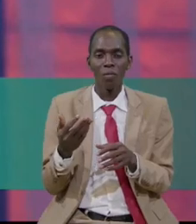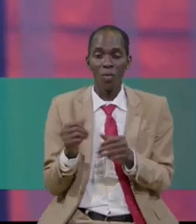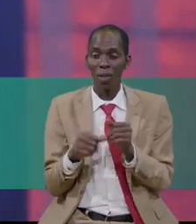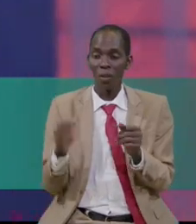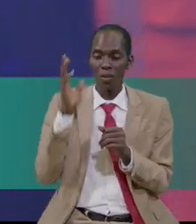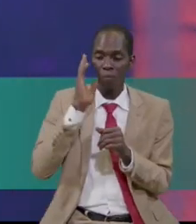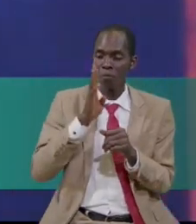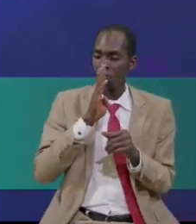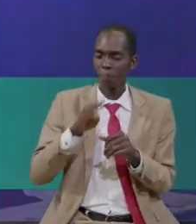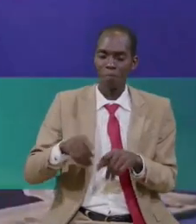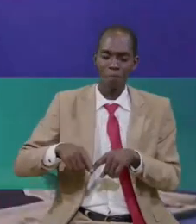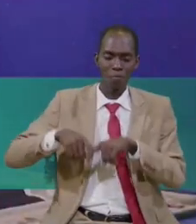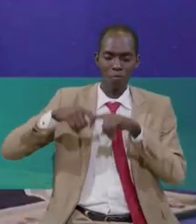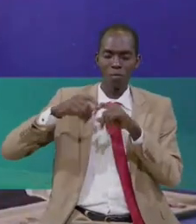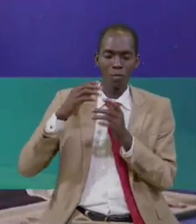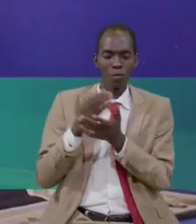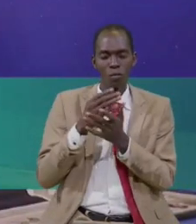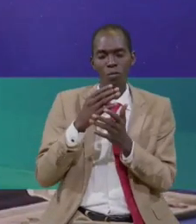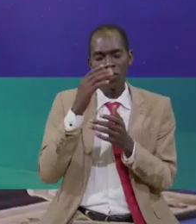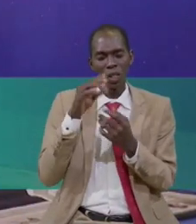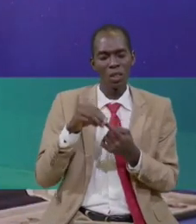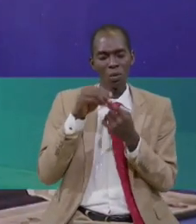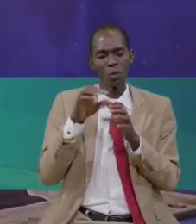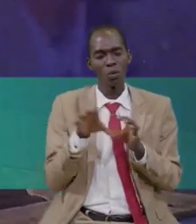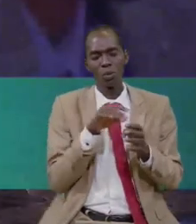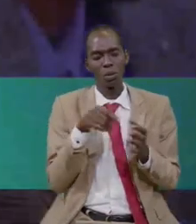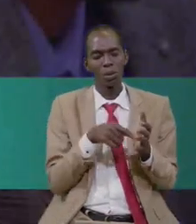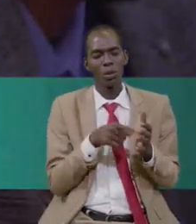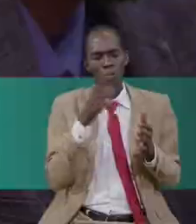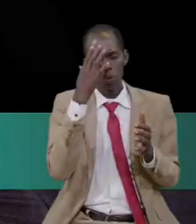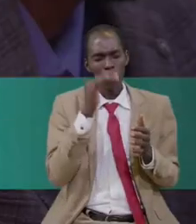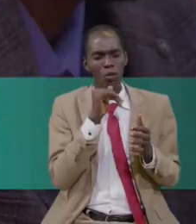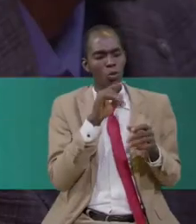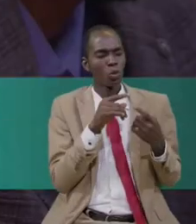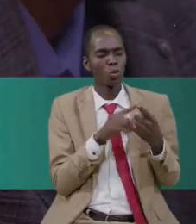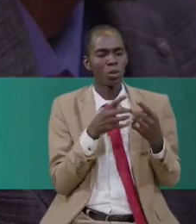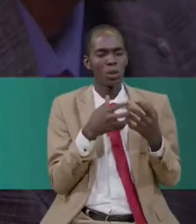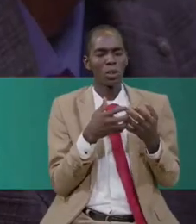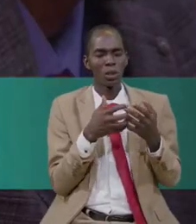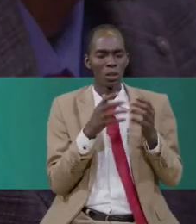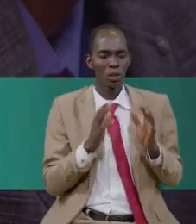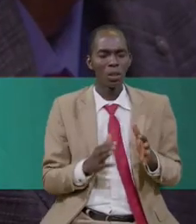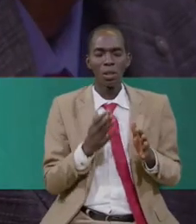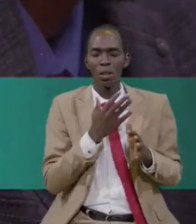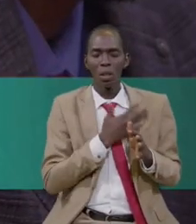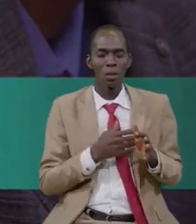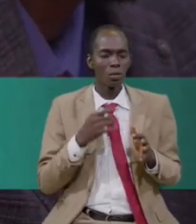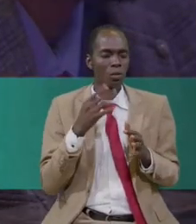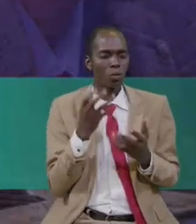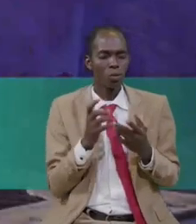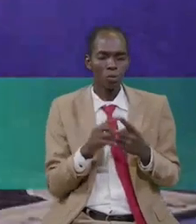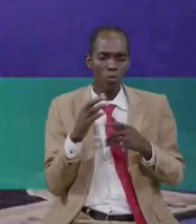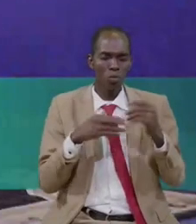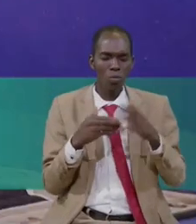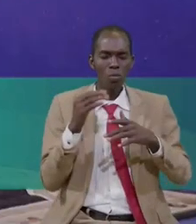suspendu à moins que tu ne fasses ceci. Si quelqu'un va vers un ingénieur, il veut bâtir une maison solidement.